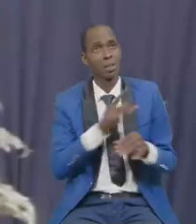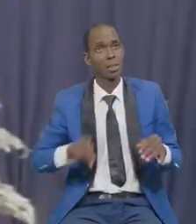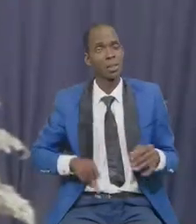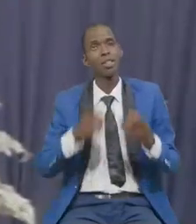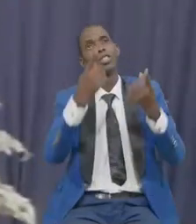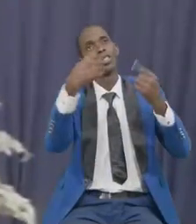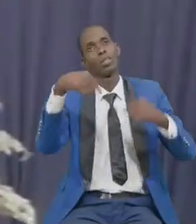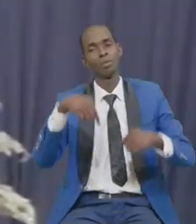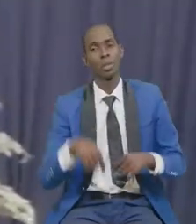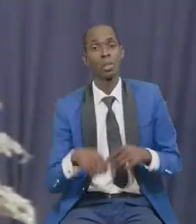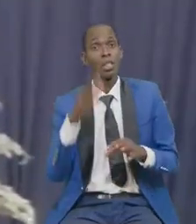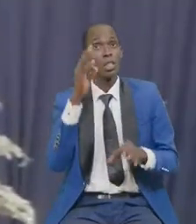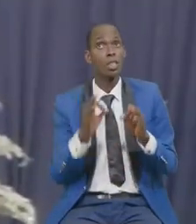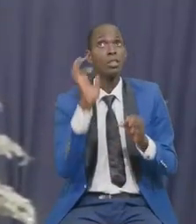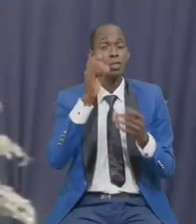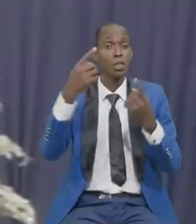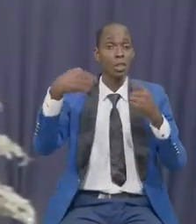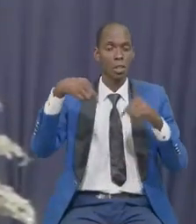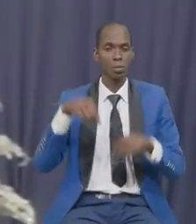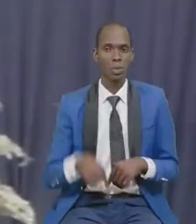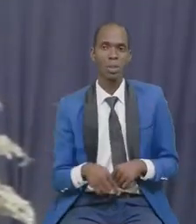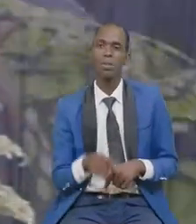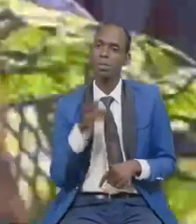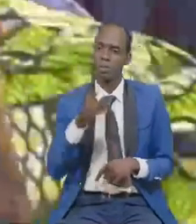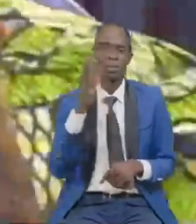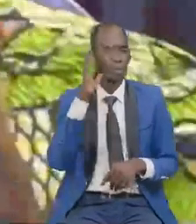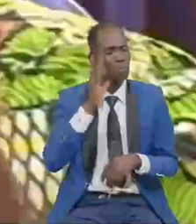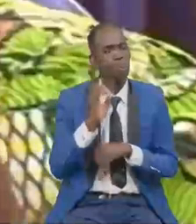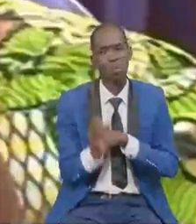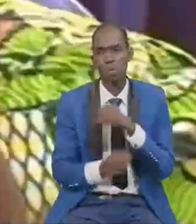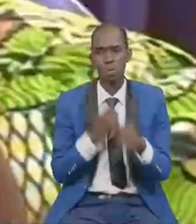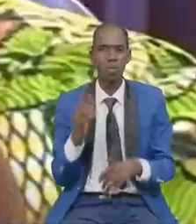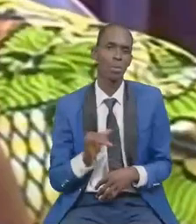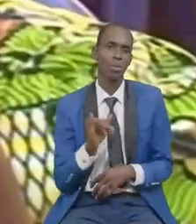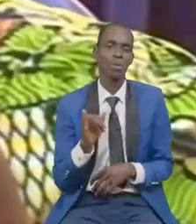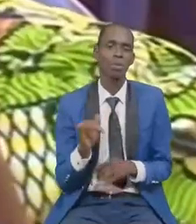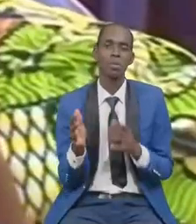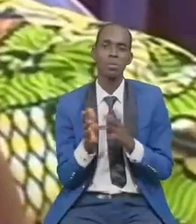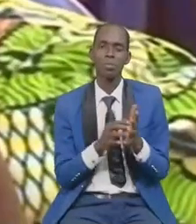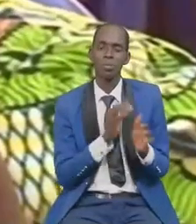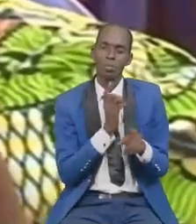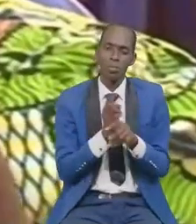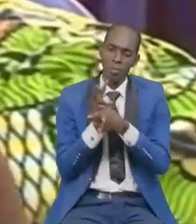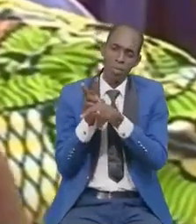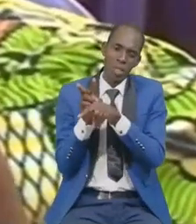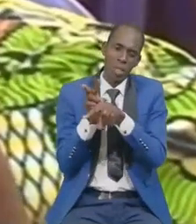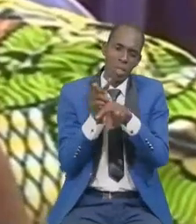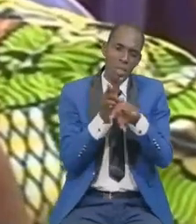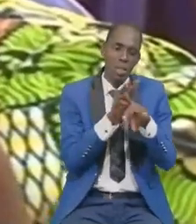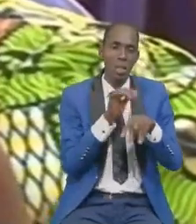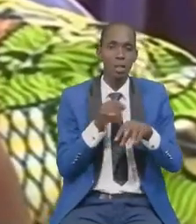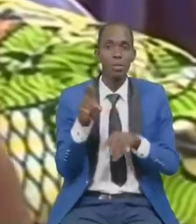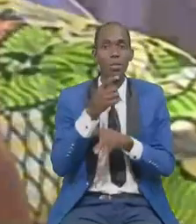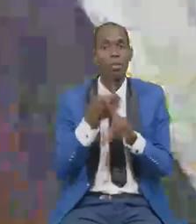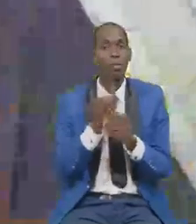de la croix, tu l'allais souffrir pour toujours. Mais il te regardait. Depuis ce temps-là, il savait